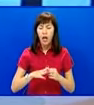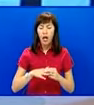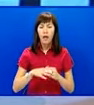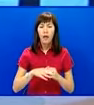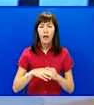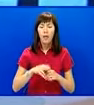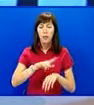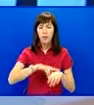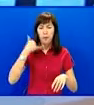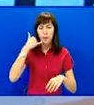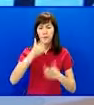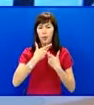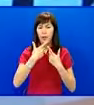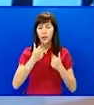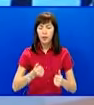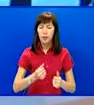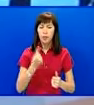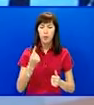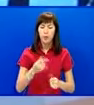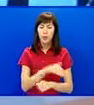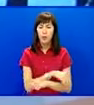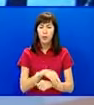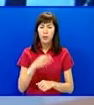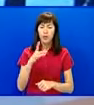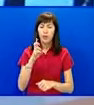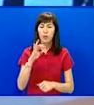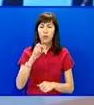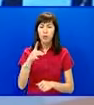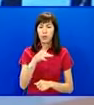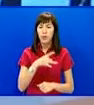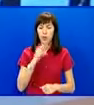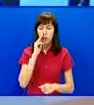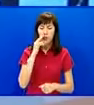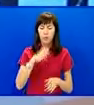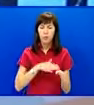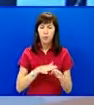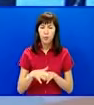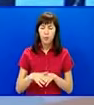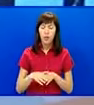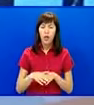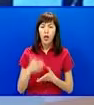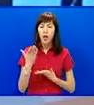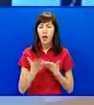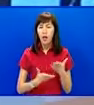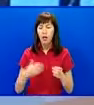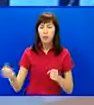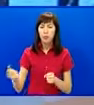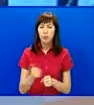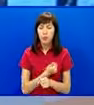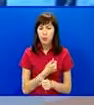полицию поступило сообщение о том, что на одной из улиц Имбекшинского района Шымкента произошел наезд на пешехода,